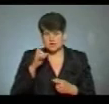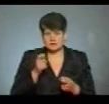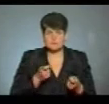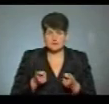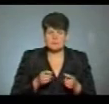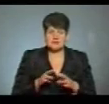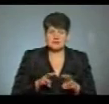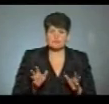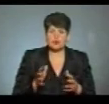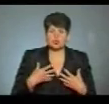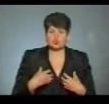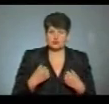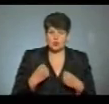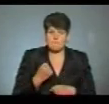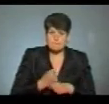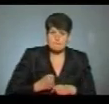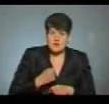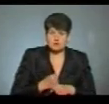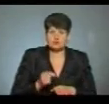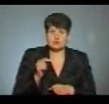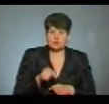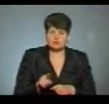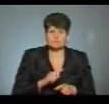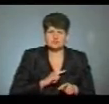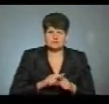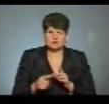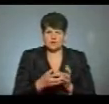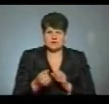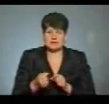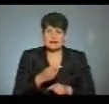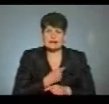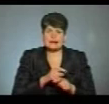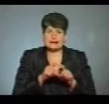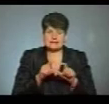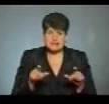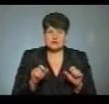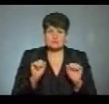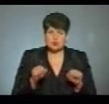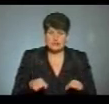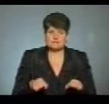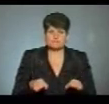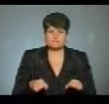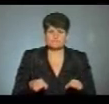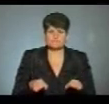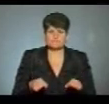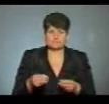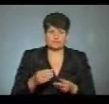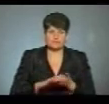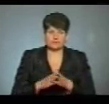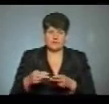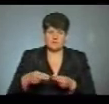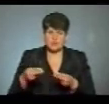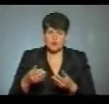і Міністерство охорони здоров'я працюють для того, щоб вони якнайшвидше отримали цю ліцензію і змогли законтрактуватися і